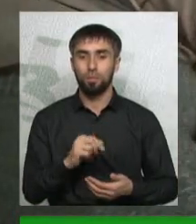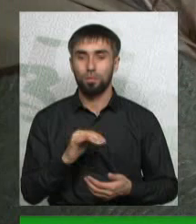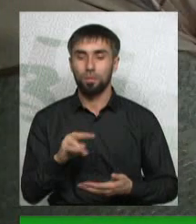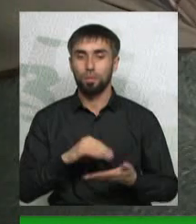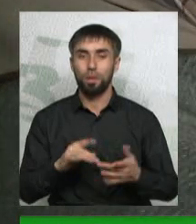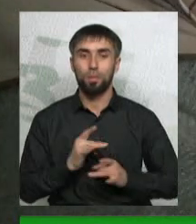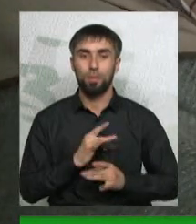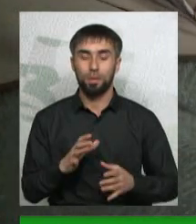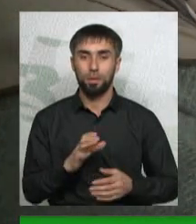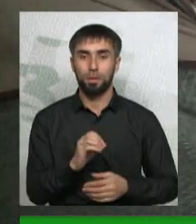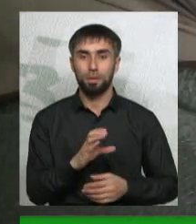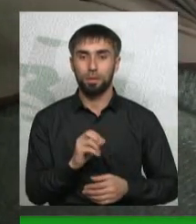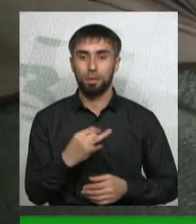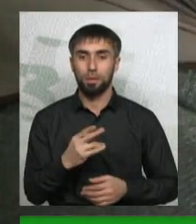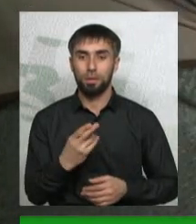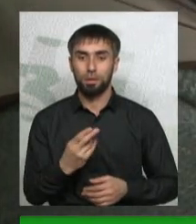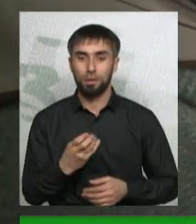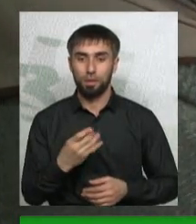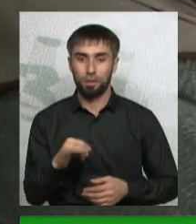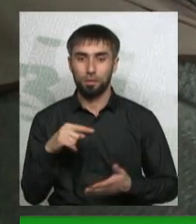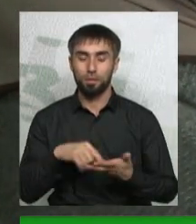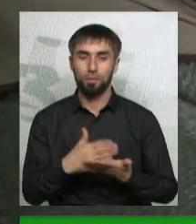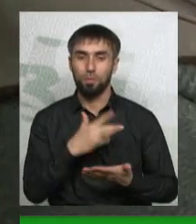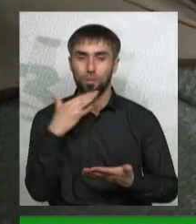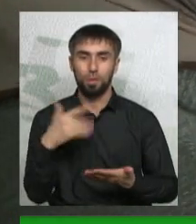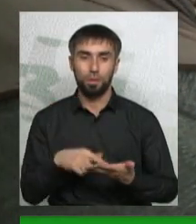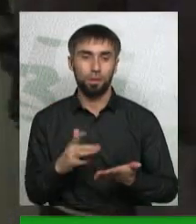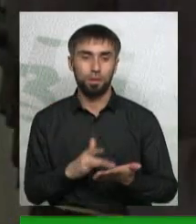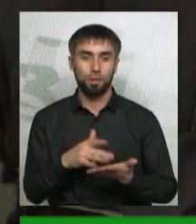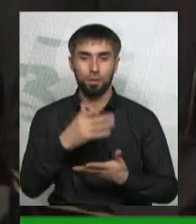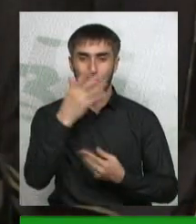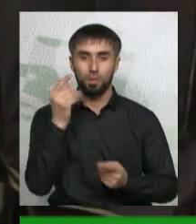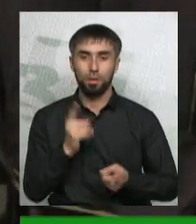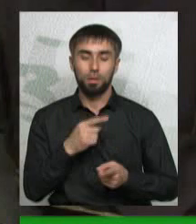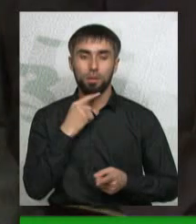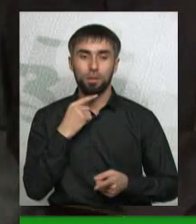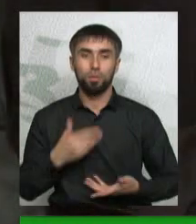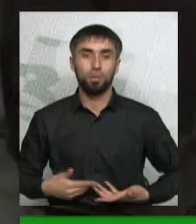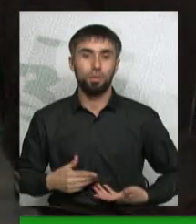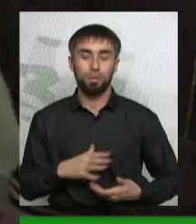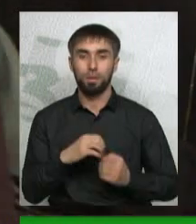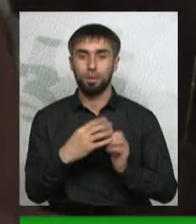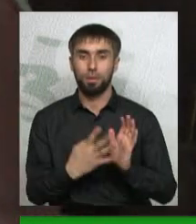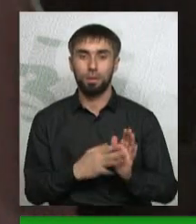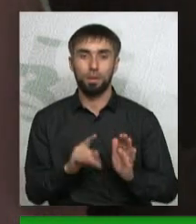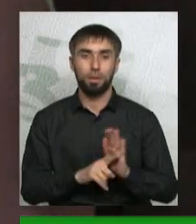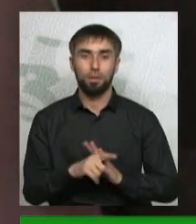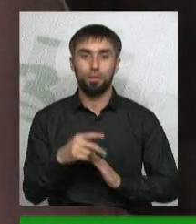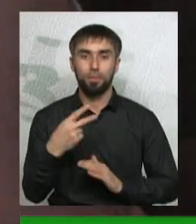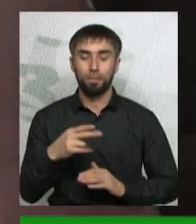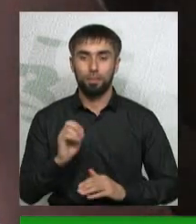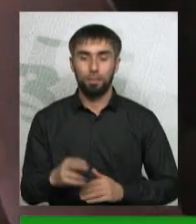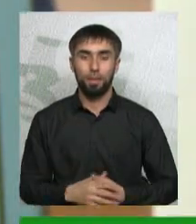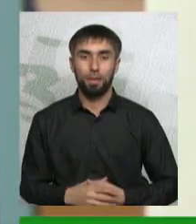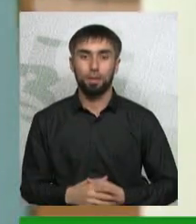описал праздник Сесарицей. В этой книге сохранены многие ныне забытые реалии ингушской жизни 19 и начала 20